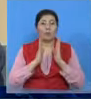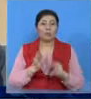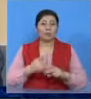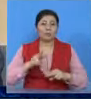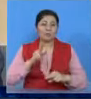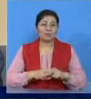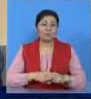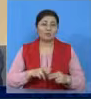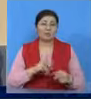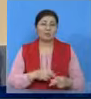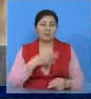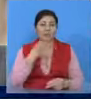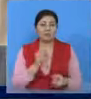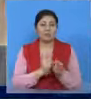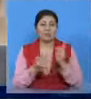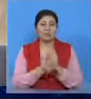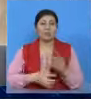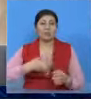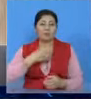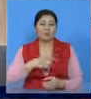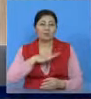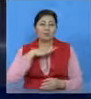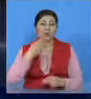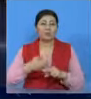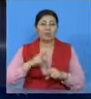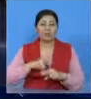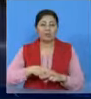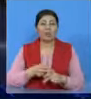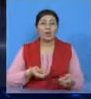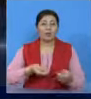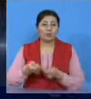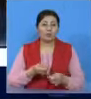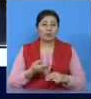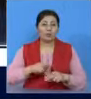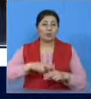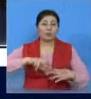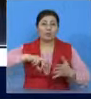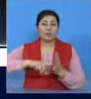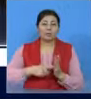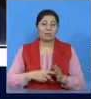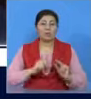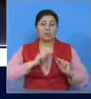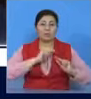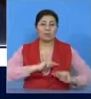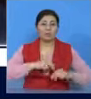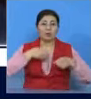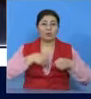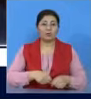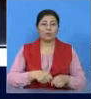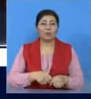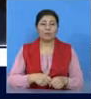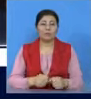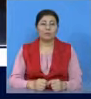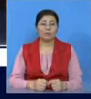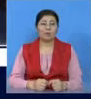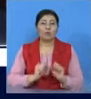Бастауыш ұйымдармен тәжірибе алмасудың маңызы зор, дейді ұйымдастырушылар. Мақсаты ол мына еңбек құқық, әлеуметтік